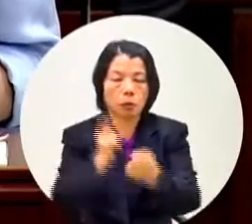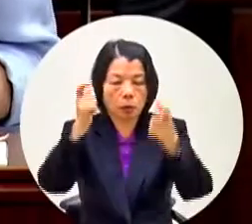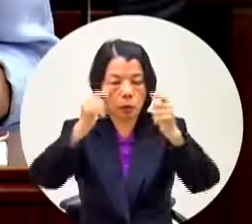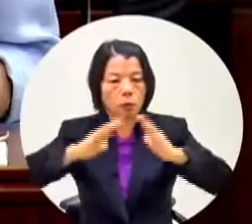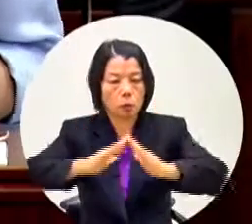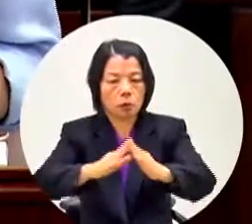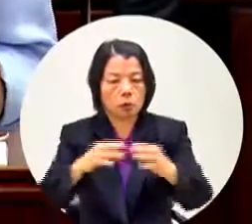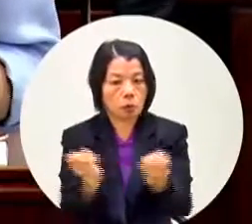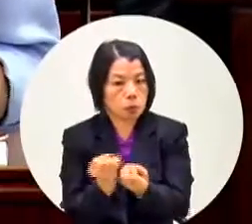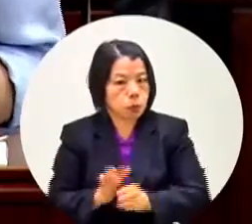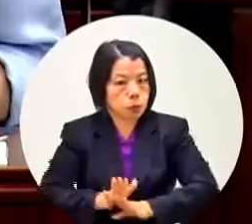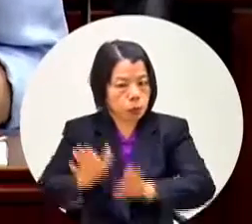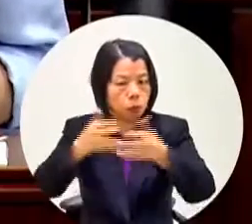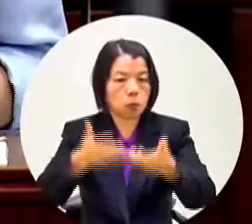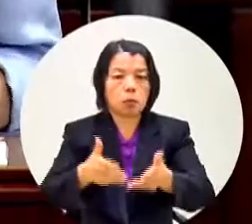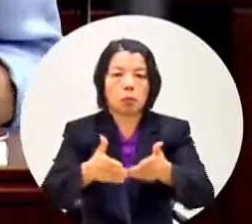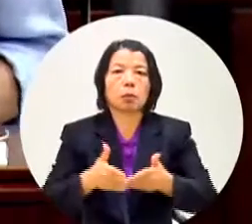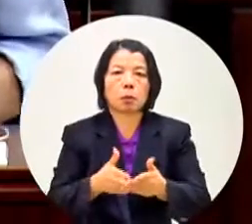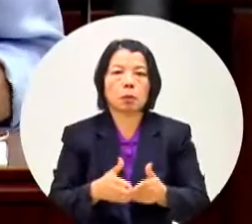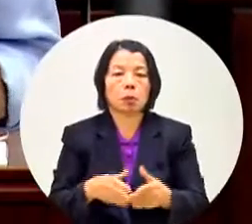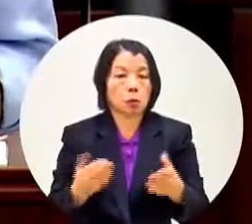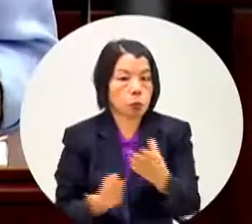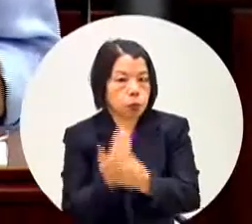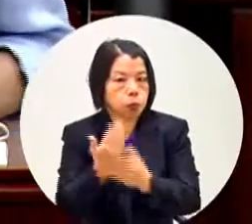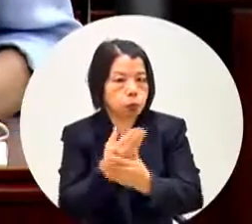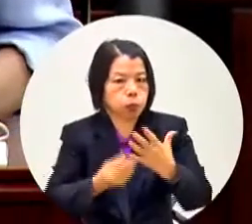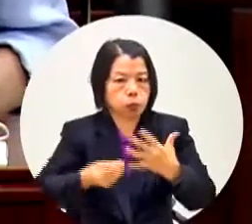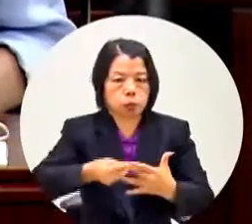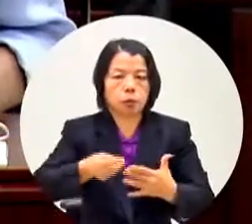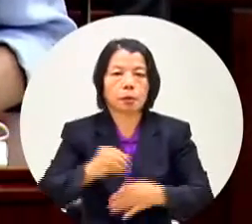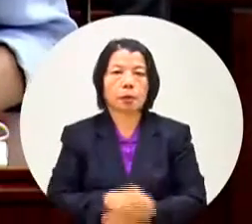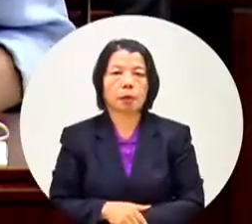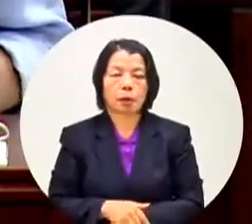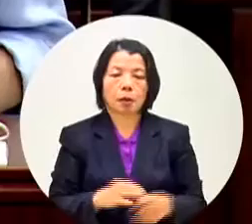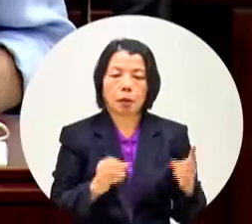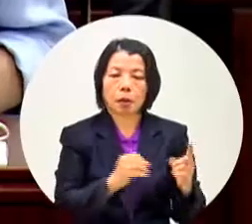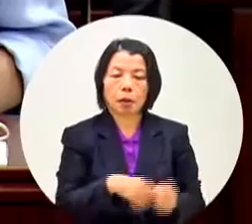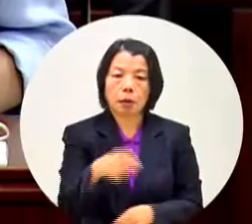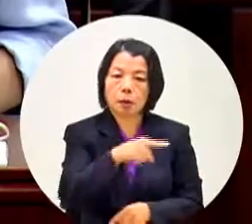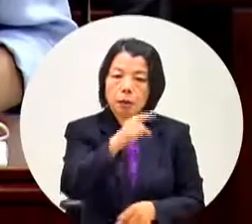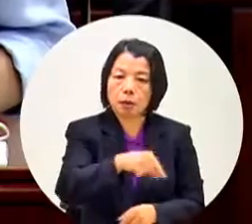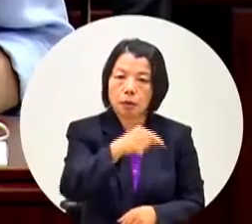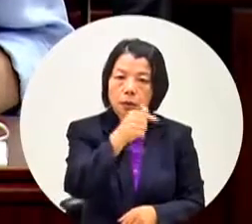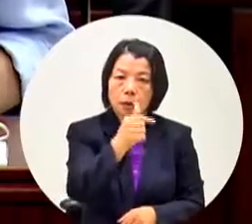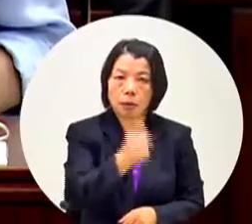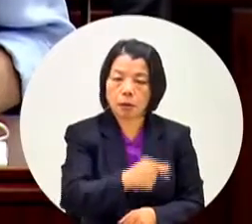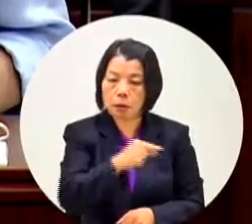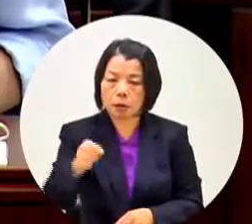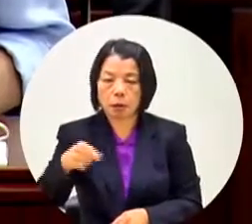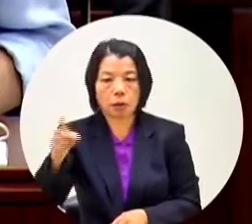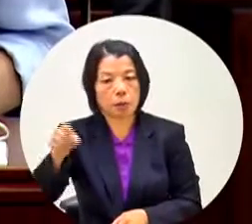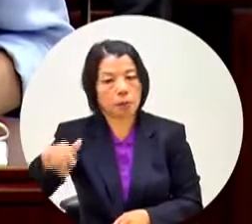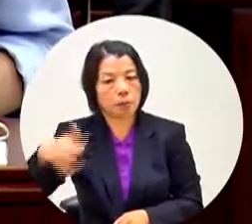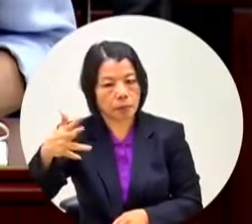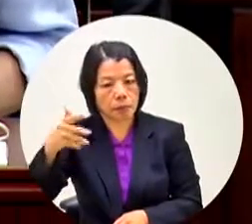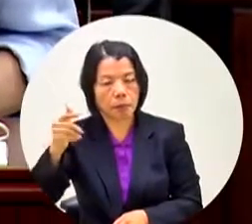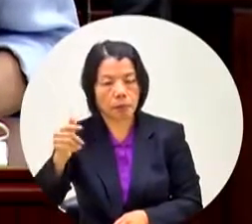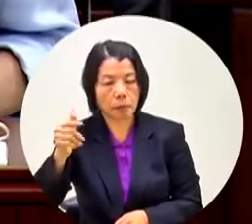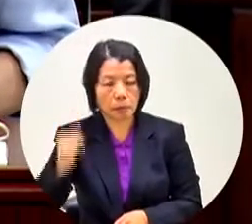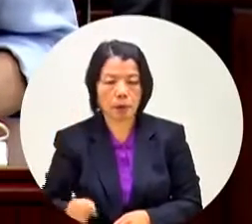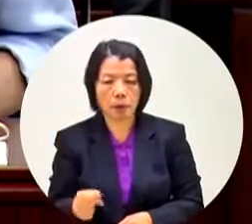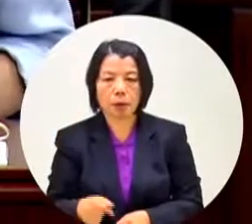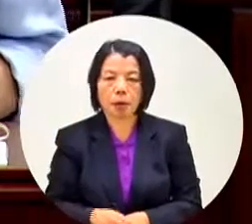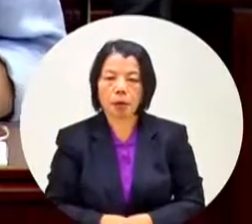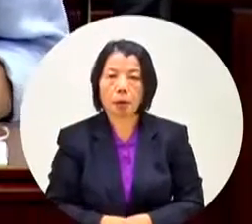为什么？因为所有的预计民国118年整个都完工之后，厂商进驻之后，这些配套都做